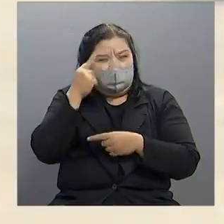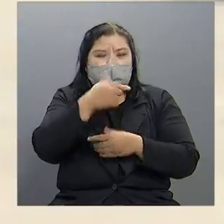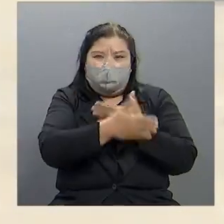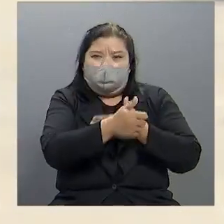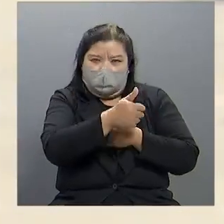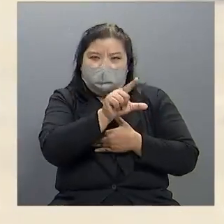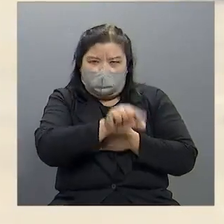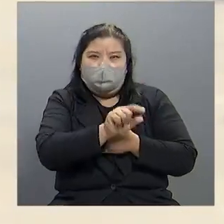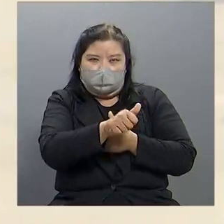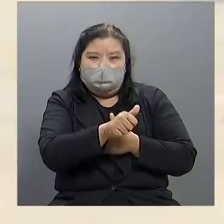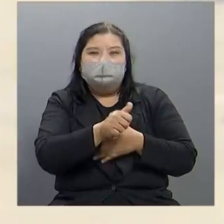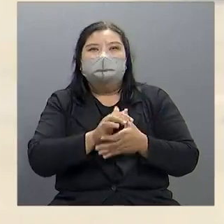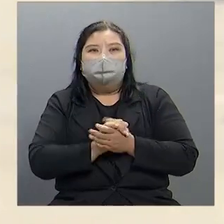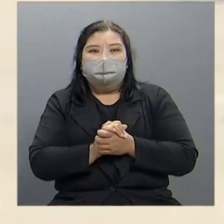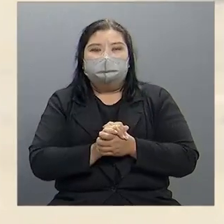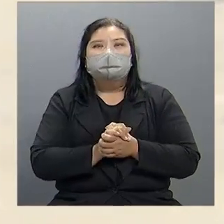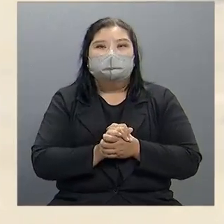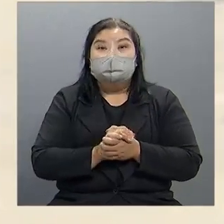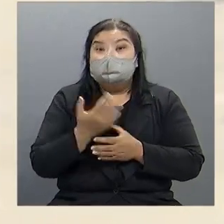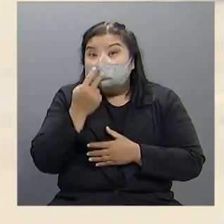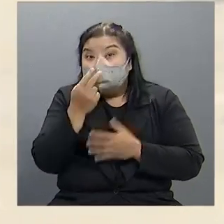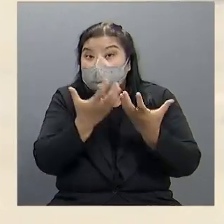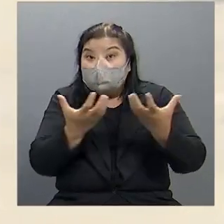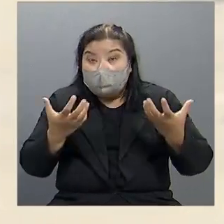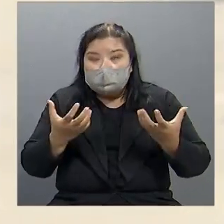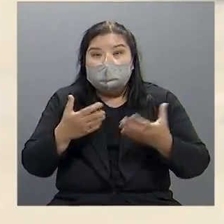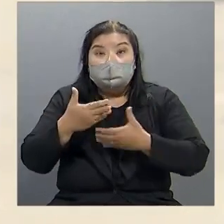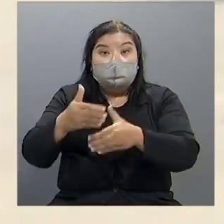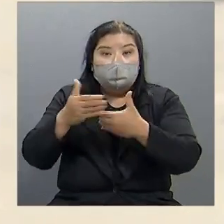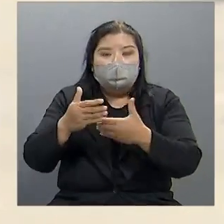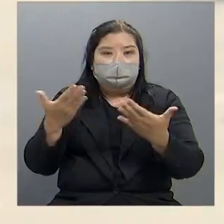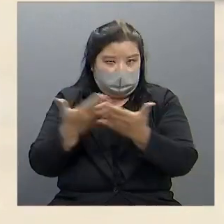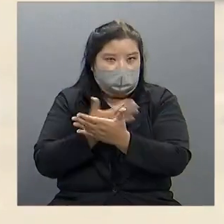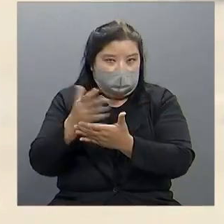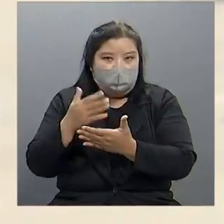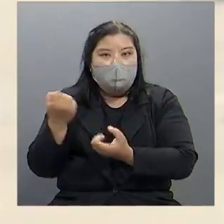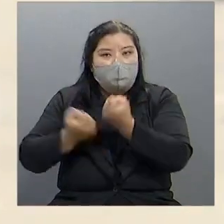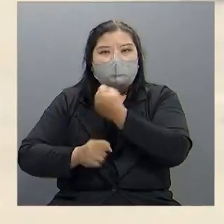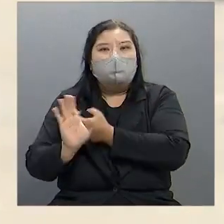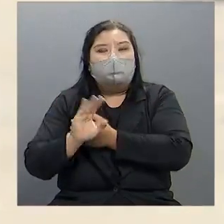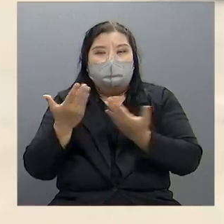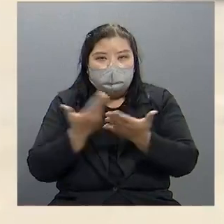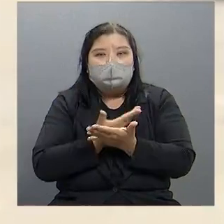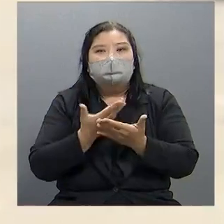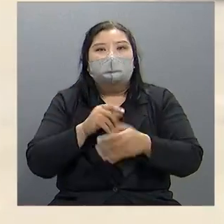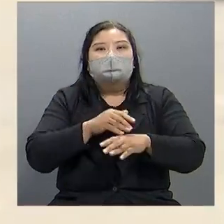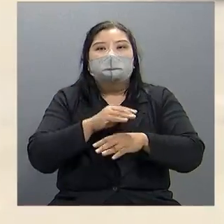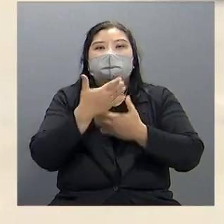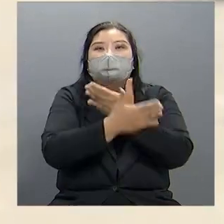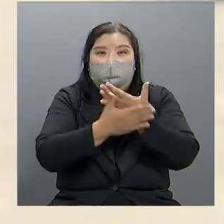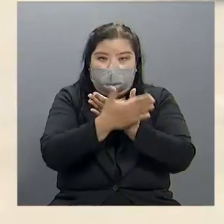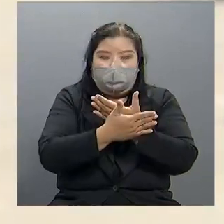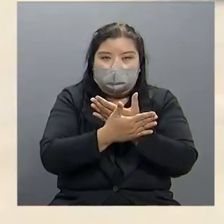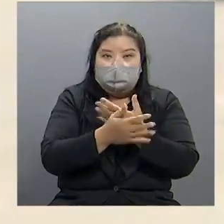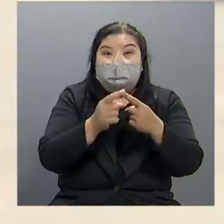ะหลายๆชนิดสินค้านะคะเขาเปลี่ยนโหมดที่จะมาขนส่งทางรางกันมากขึ้นในช่วงนี้เห็นได้ว่ามีลูกค้า